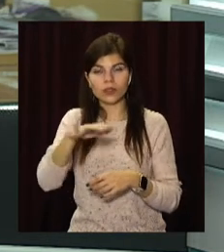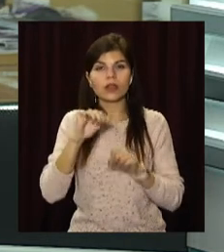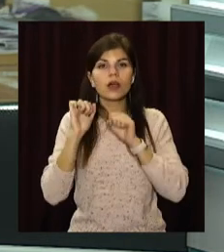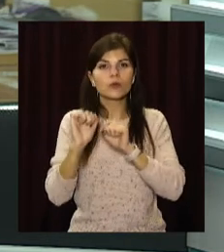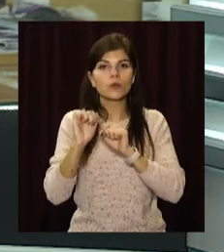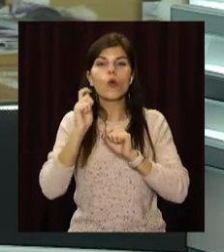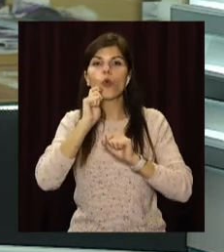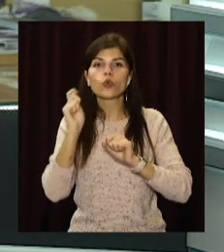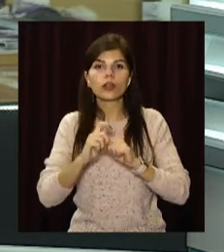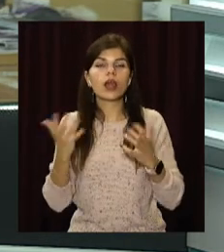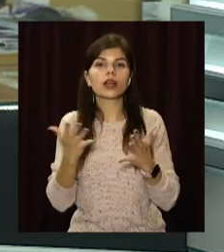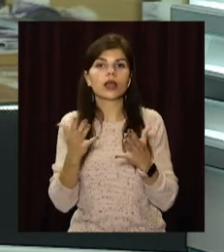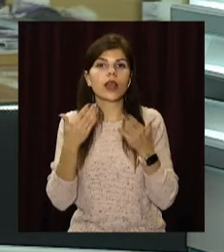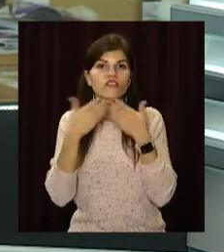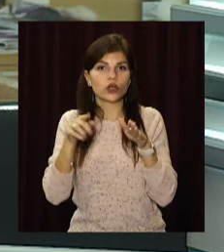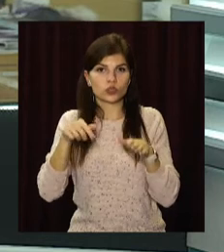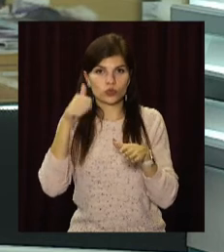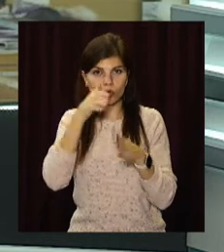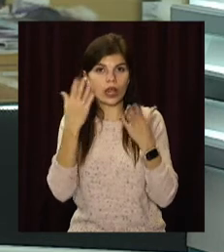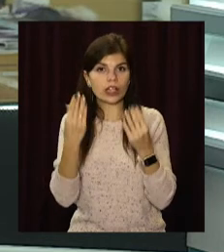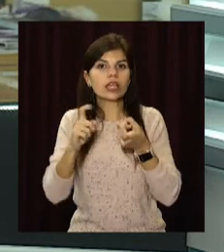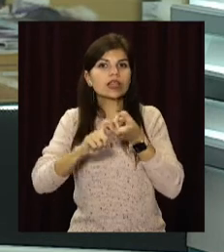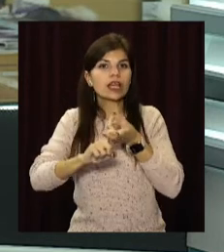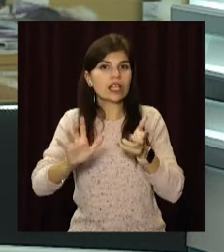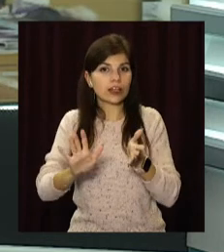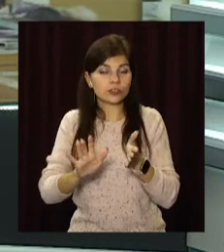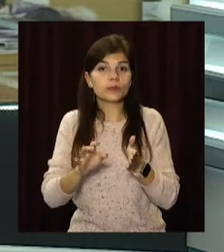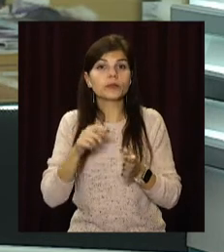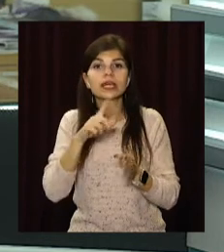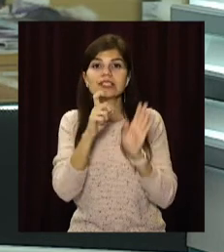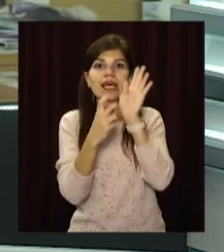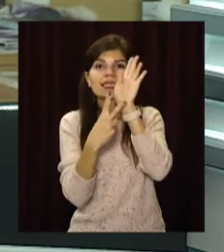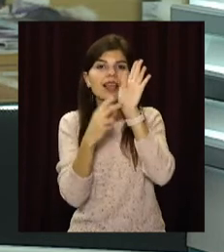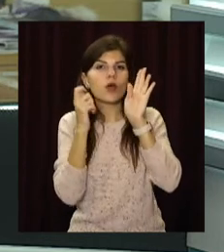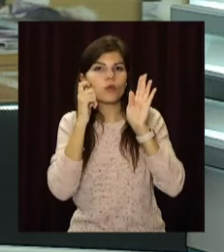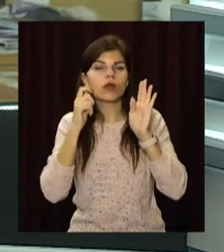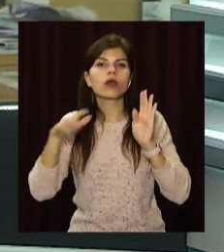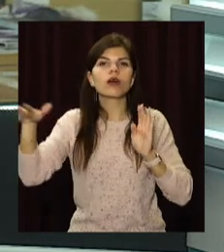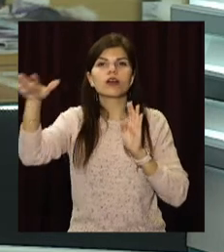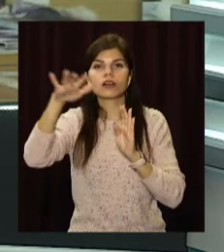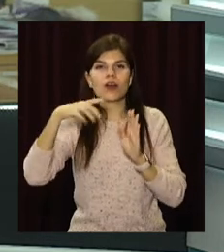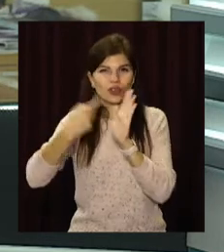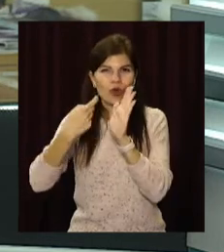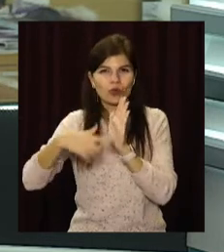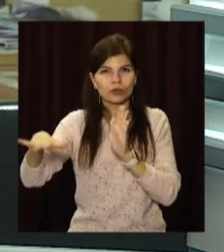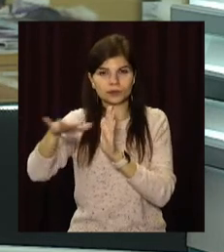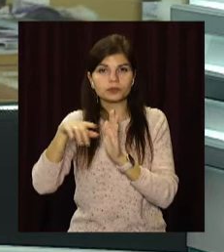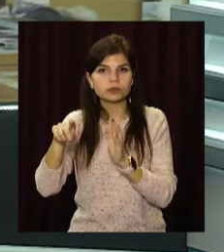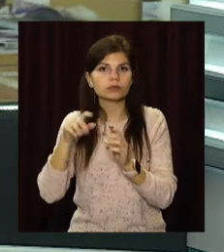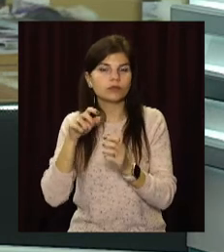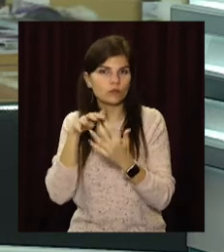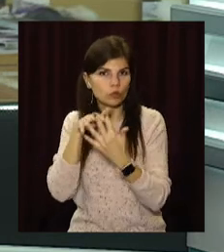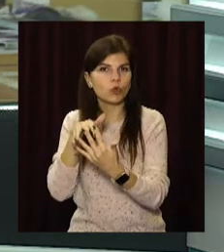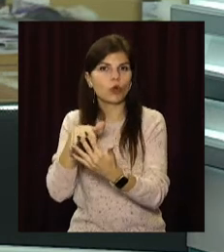захисникам України, які відкрили цьогоріч у День Незалежності. За 7 років бойових дій на Сході незалежність країни боронили